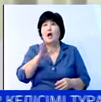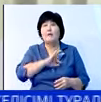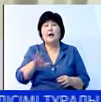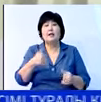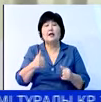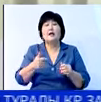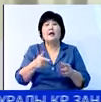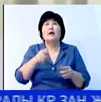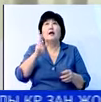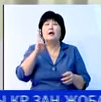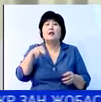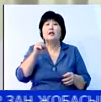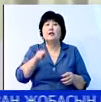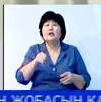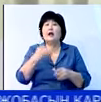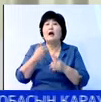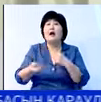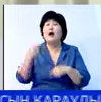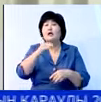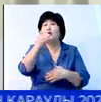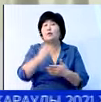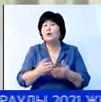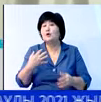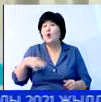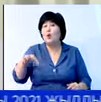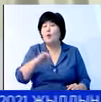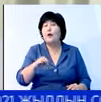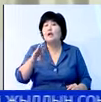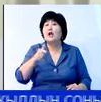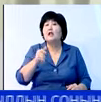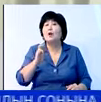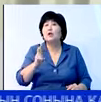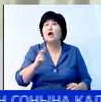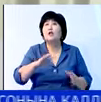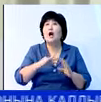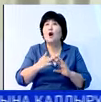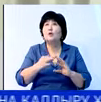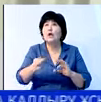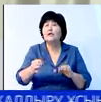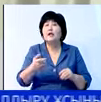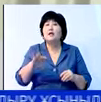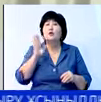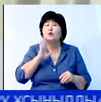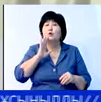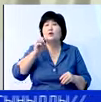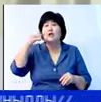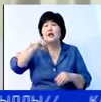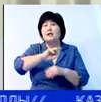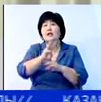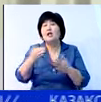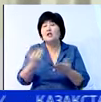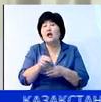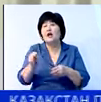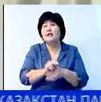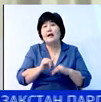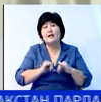бюджеттік кредиттерді қайтару бюджеттік бағдарламасы бойынша Қызылорда облысы Жаңаорған ауданы Жаңаорған кентіні суымен жабдықтау жүйесін қайта жаңғырту және